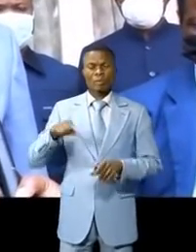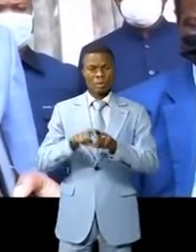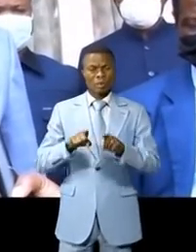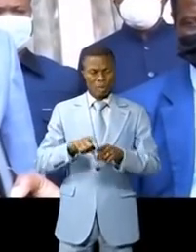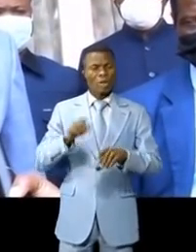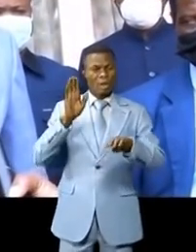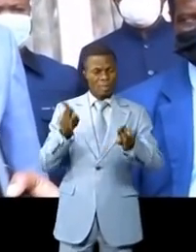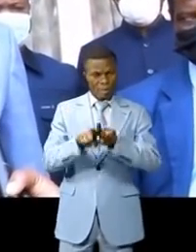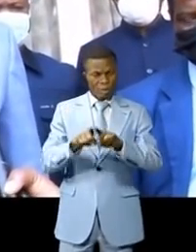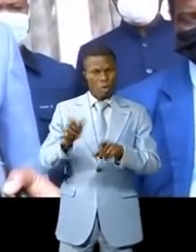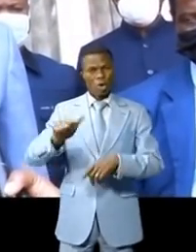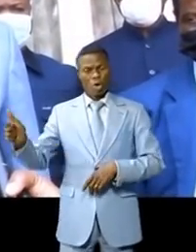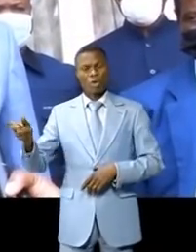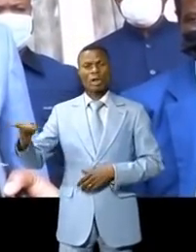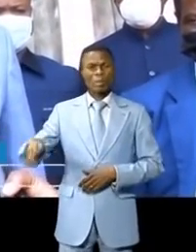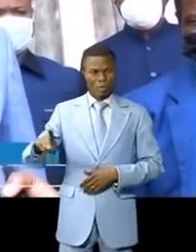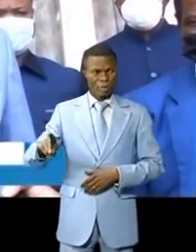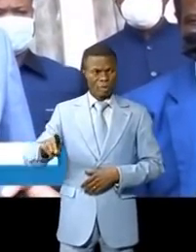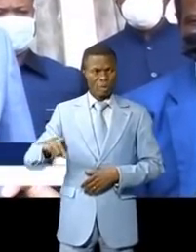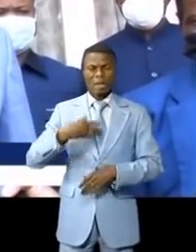d'autres provinces,